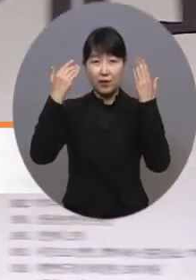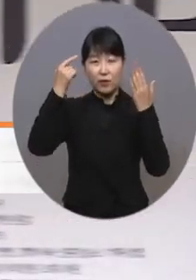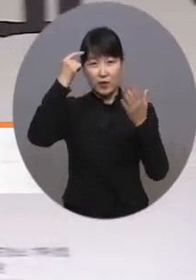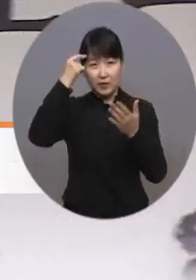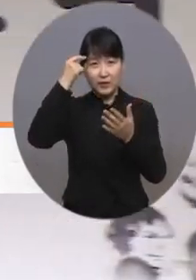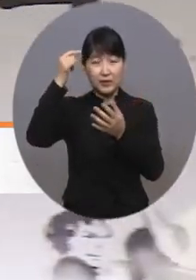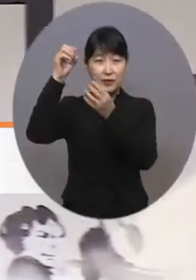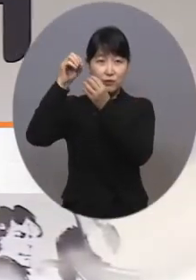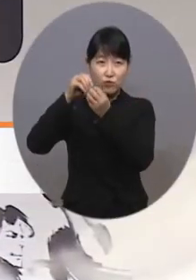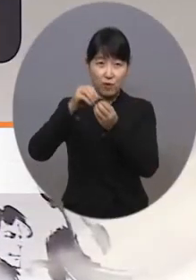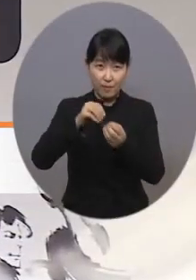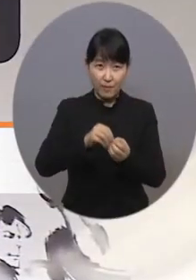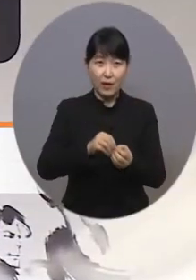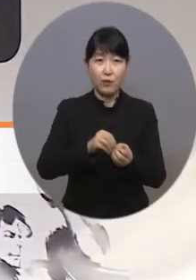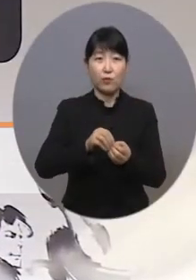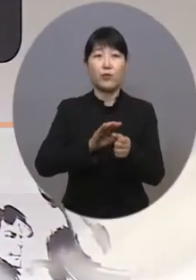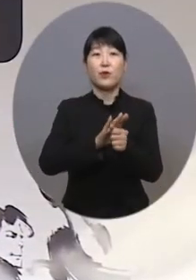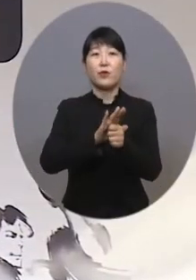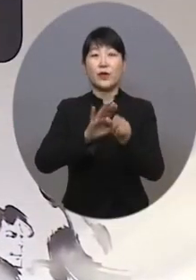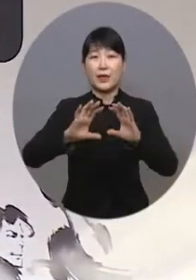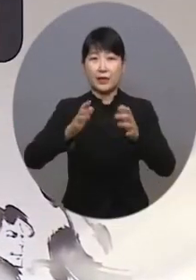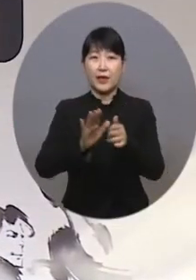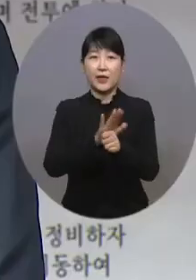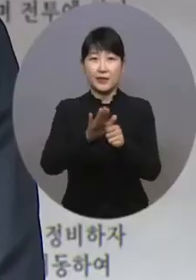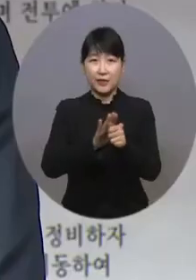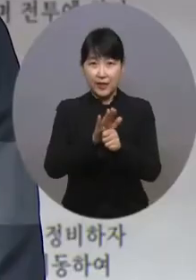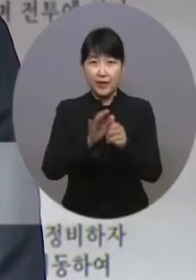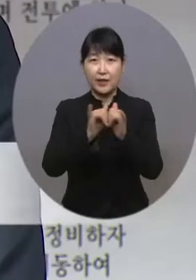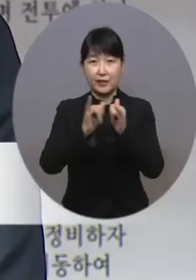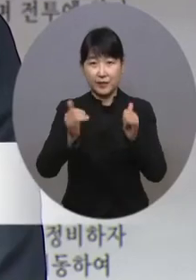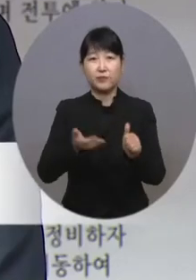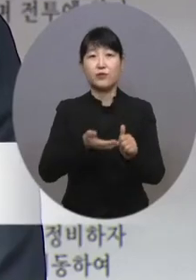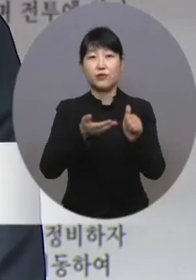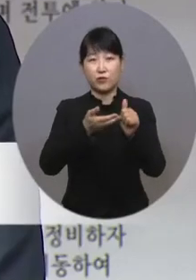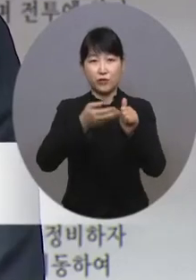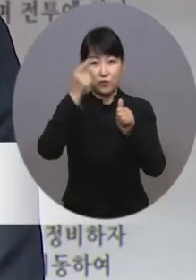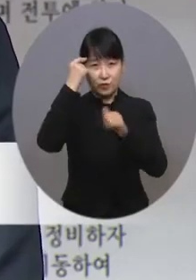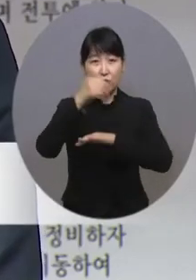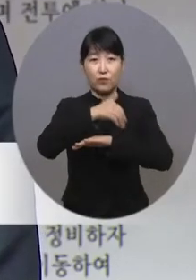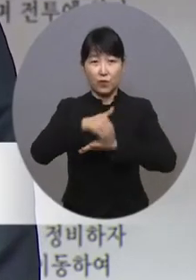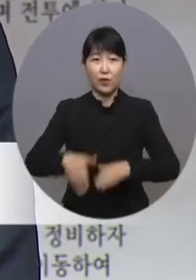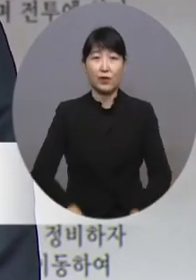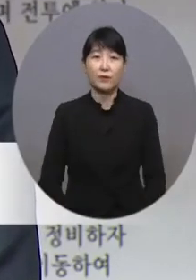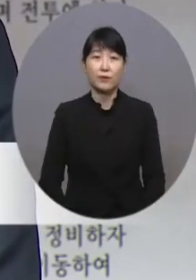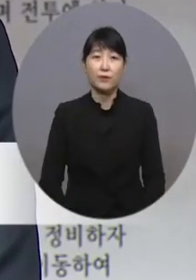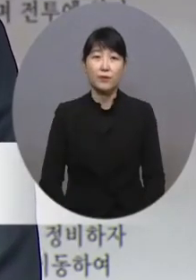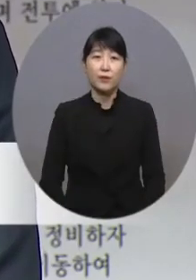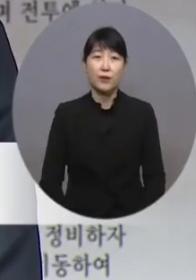함양한 인재들을 육성하는 데 헌신할 예정입니다. 이회영 선생님께서 설립하신